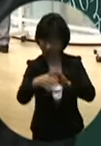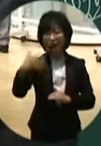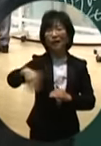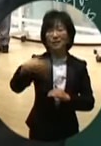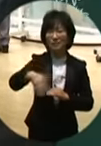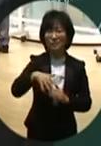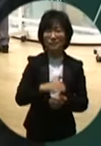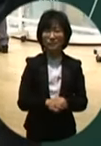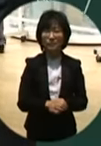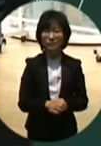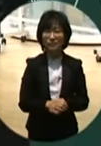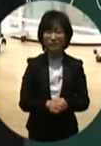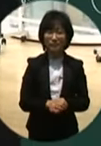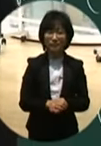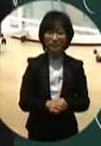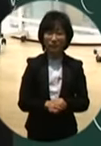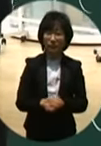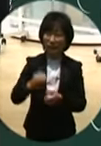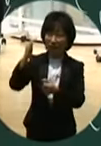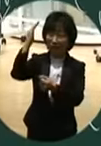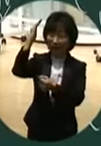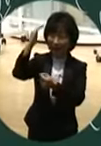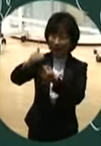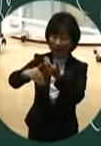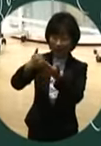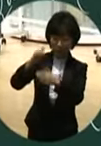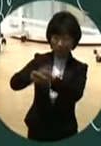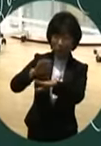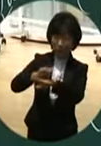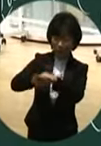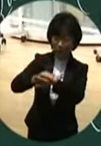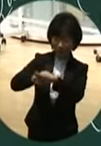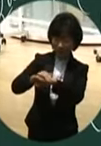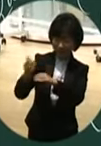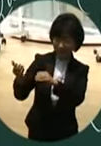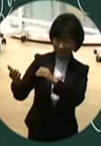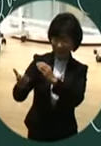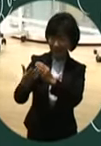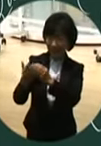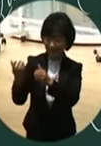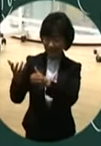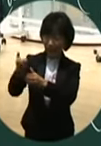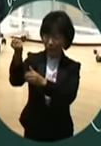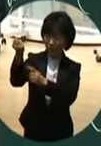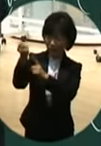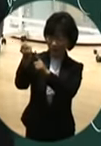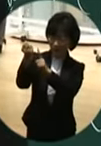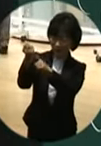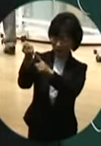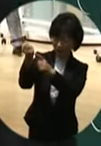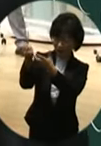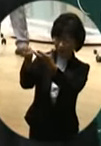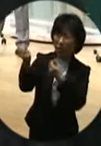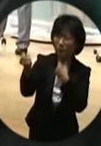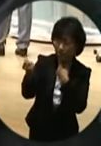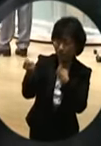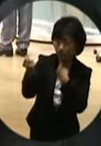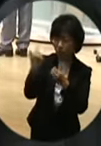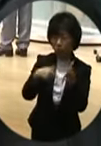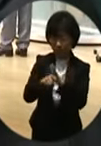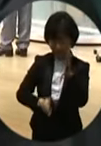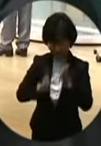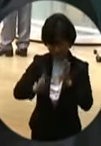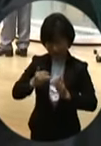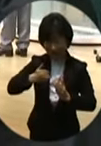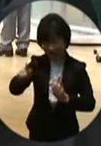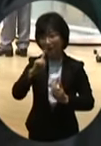what I accomplished. 하나님의 손에 그리스도 손에 잡혀 그것 잡으려고 간다. So all I want to do is to be held in